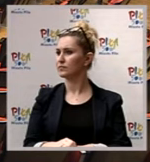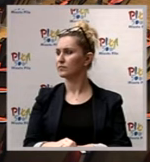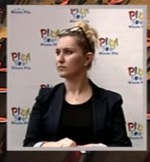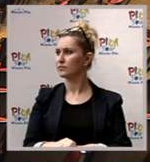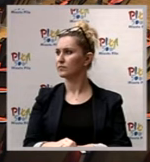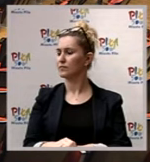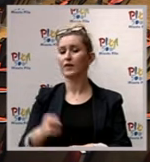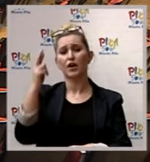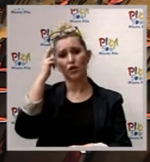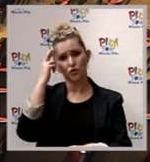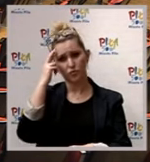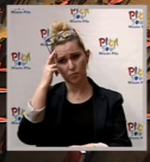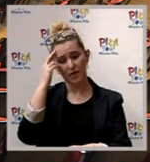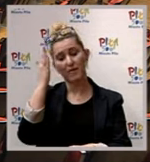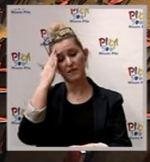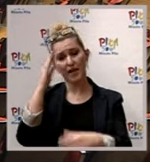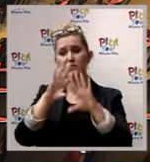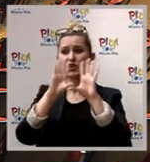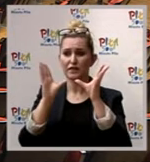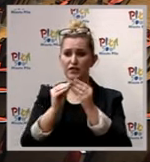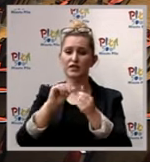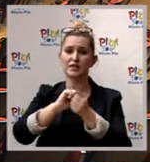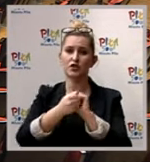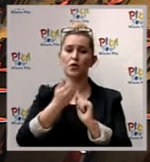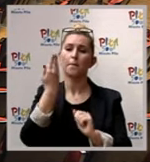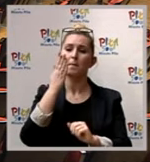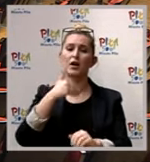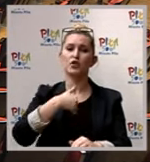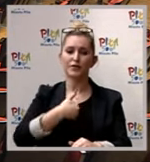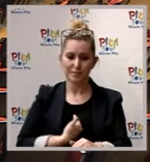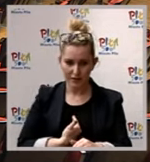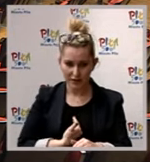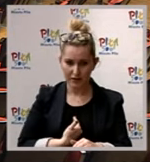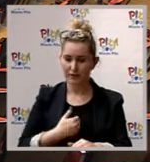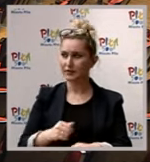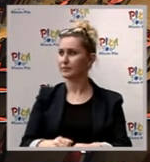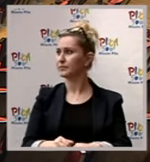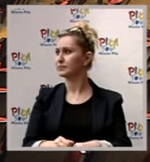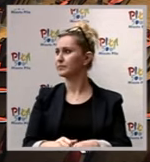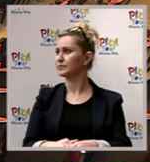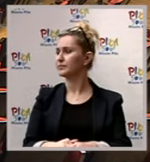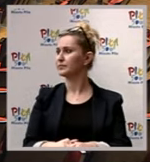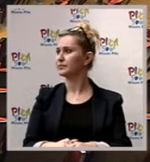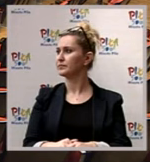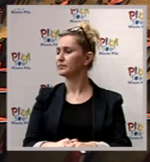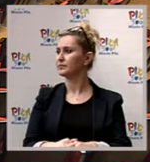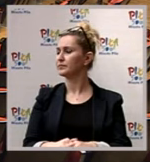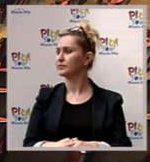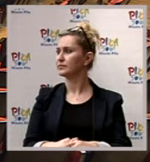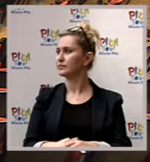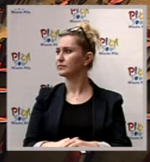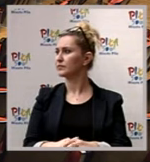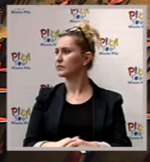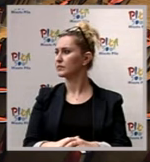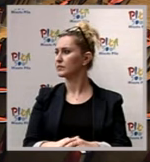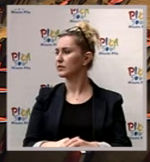bardzo zmęczeni, ale niemniej jednak nie jako honorowa obywatelka,